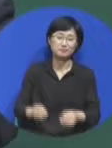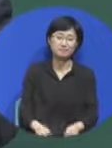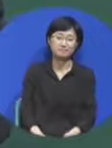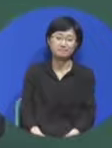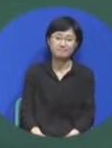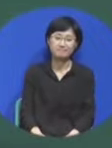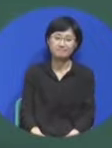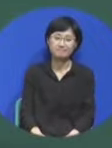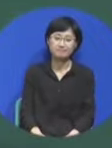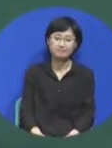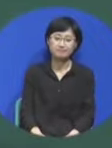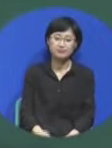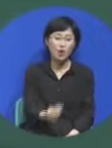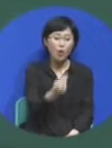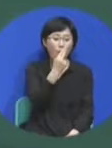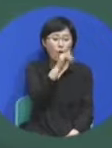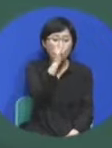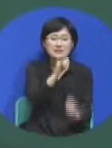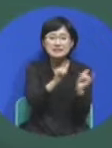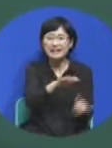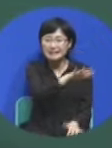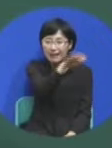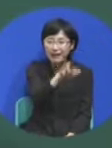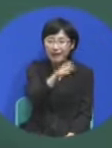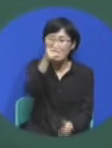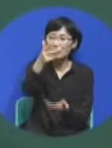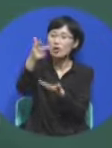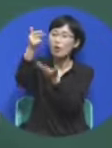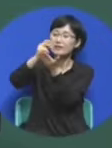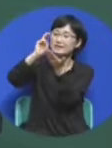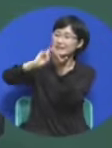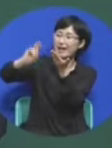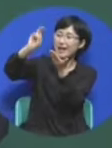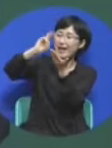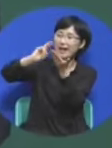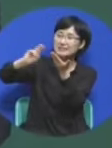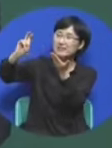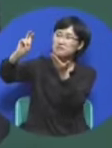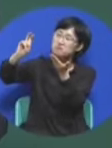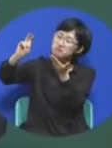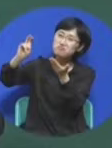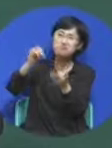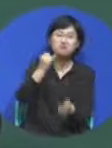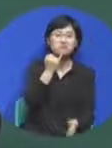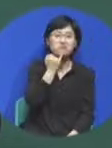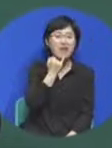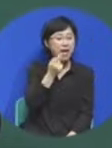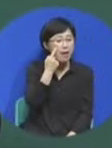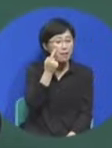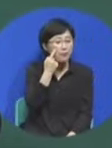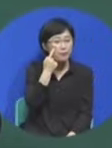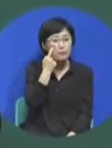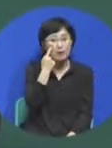凡有气息的都当赞美耶和华. 호흡 있는 자마다 여호와를 찬양했으면 좋겠다가 아니라